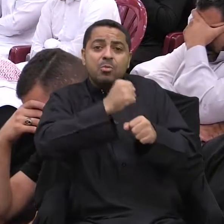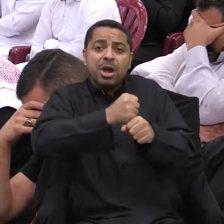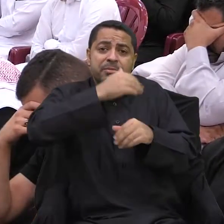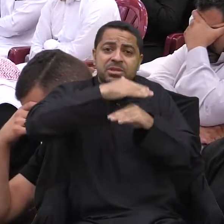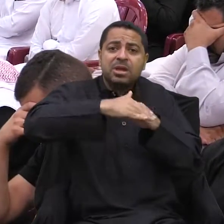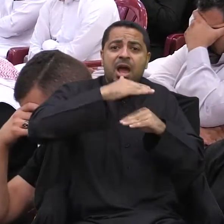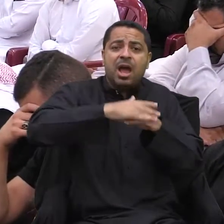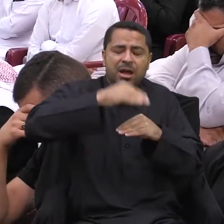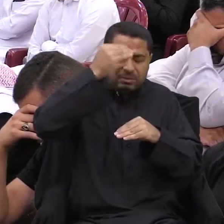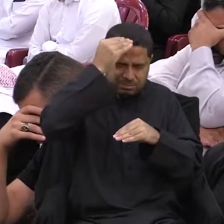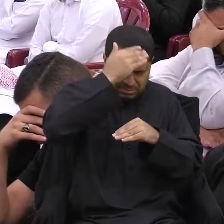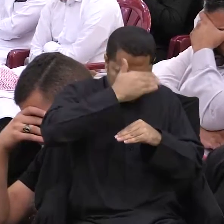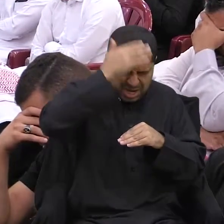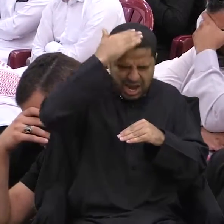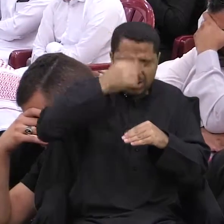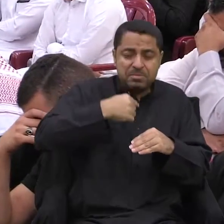باليتامى.